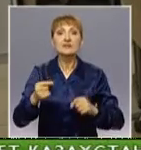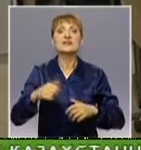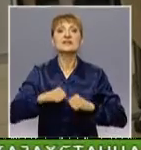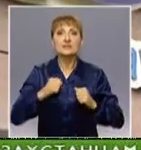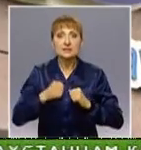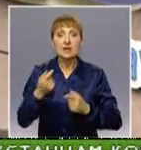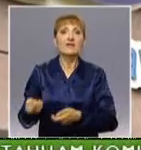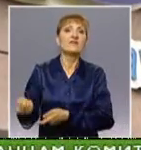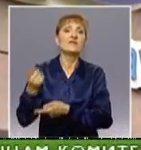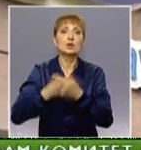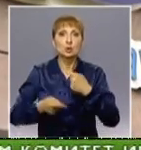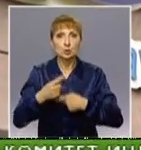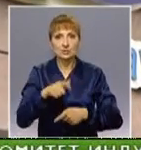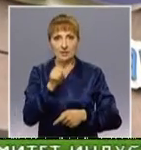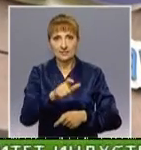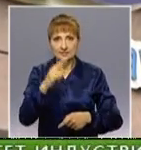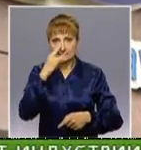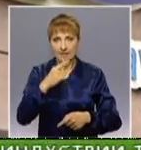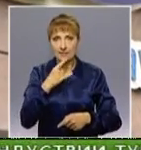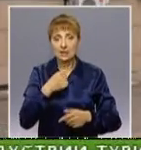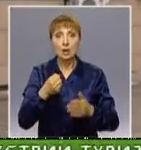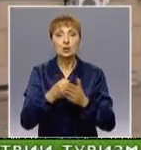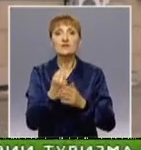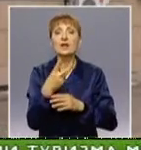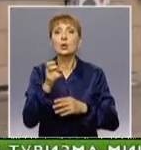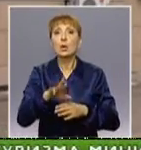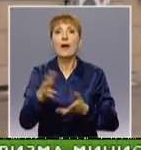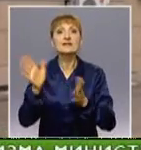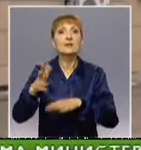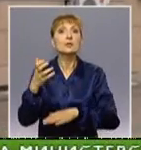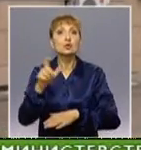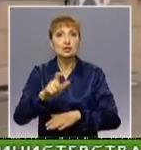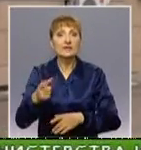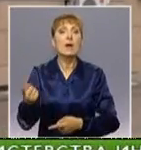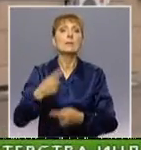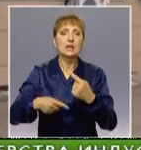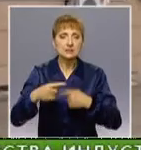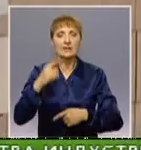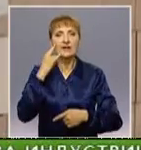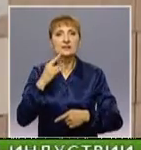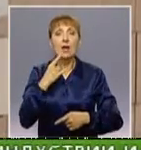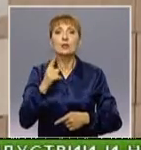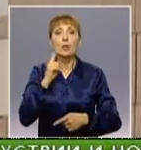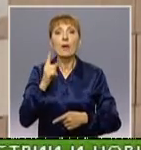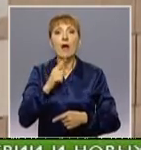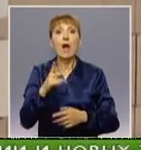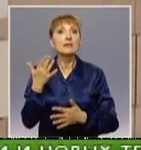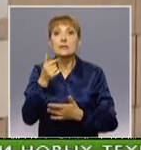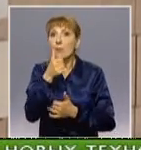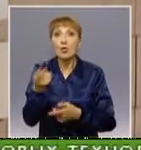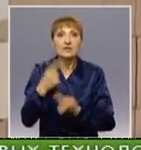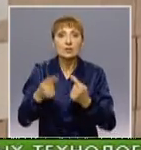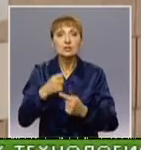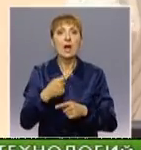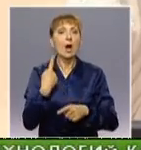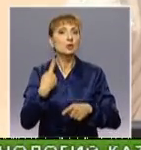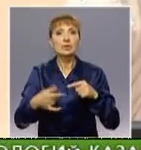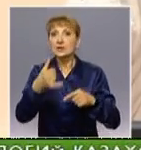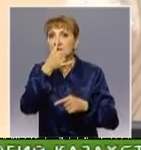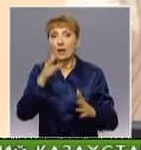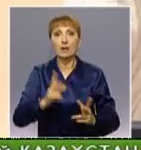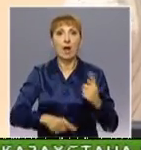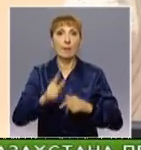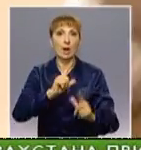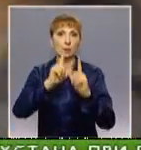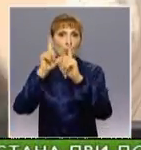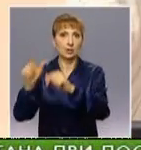наших соотечественников домой. До 12 июля оставшиеся 500 человек прилетят на родину. Но пока одни не могли вернуться, другие так и не смогли побывать на турецких